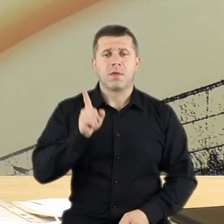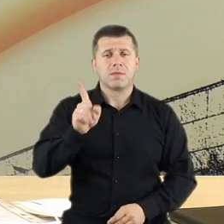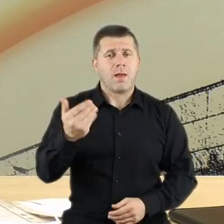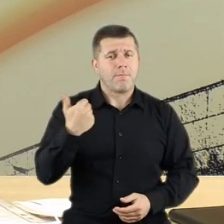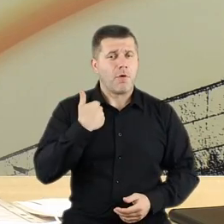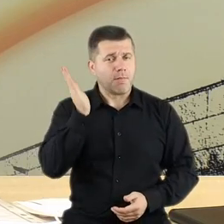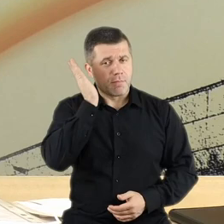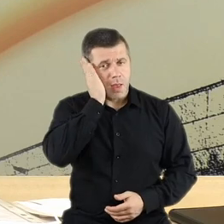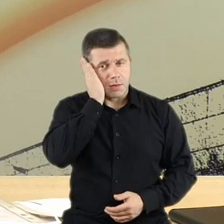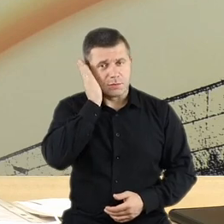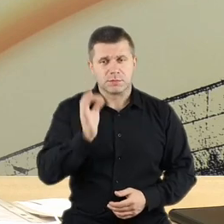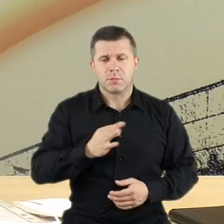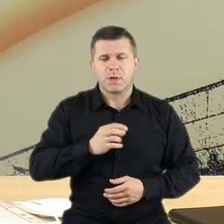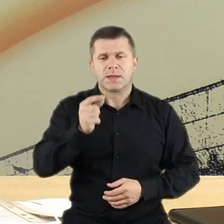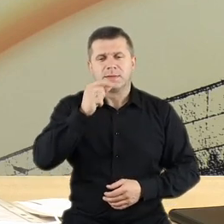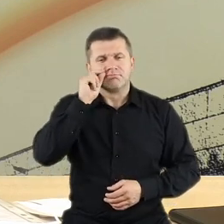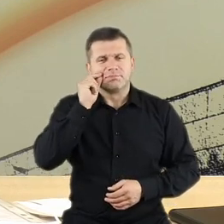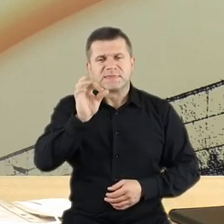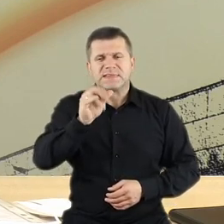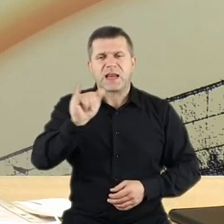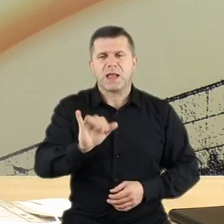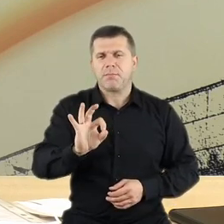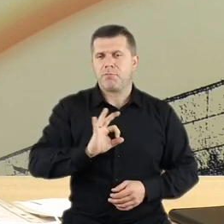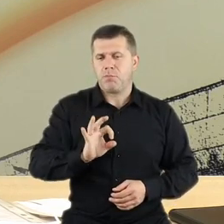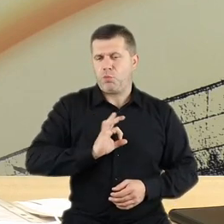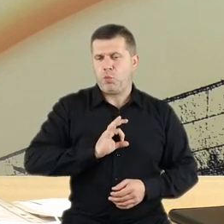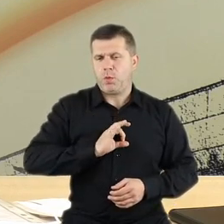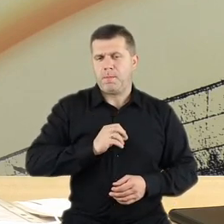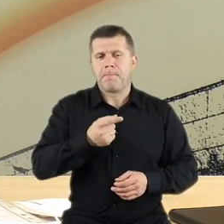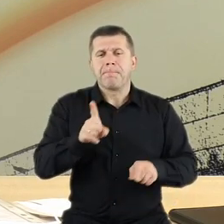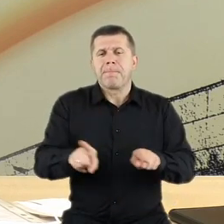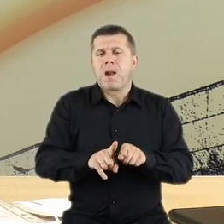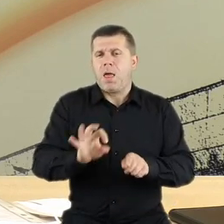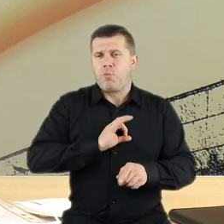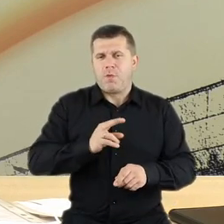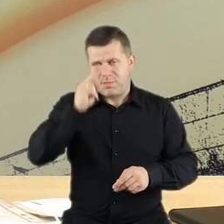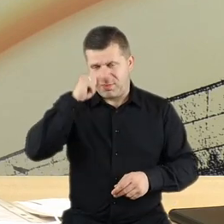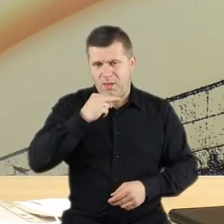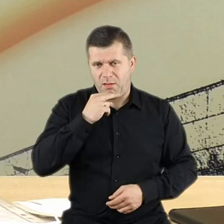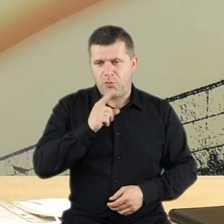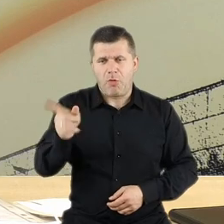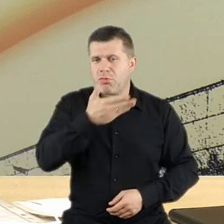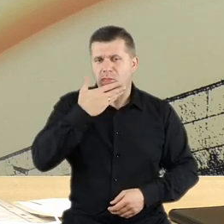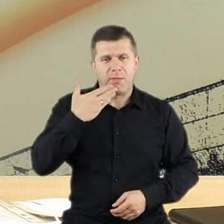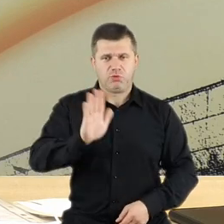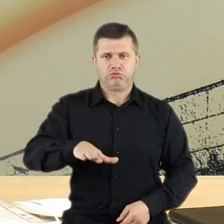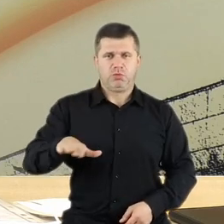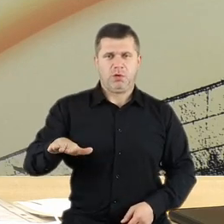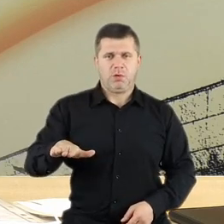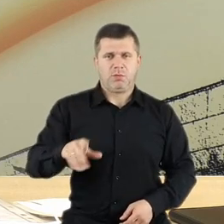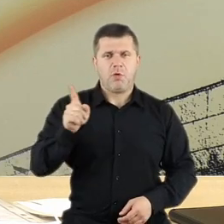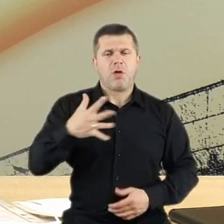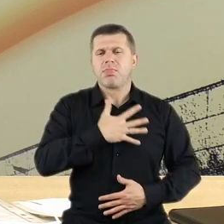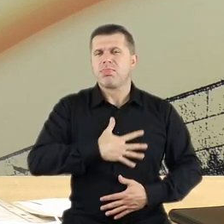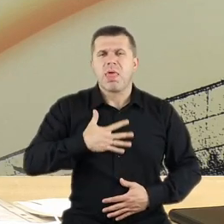ostrej mojego No mój strój brat mojego taty Oni nie mieli dzieci ani nie lubili po